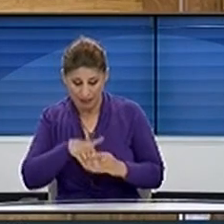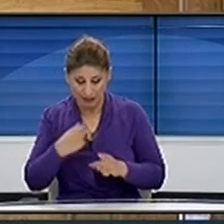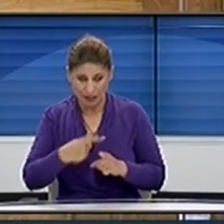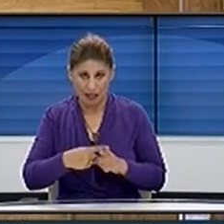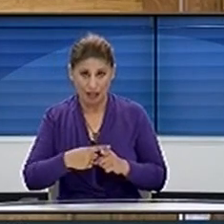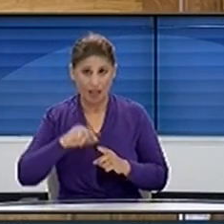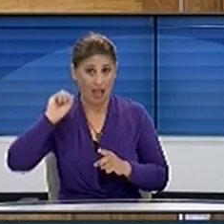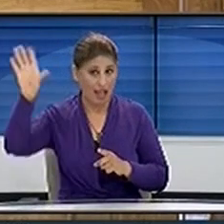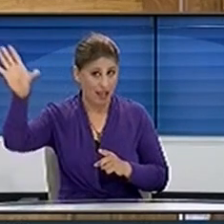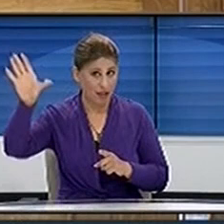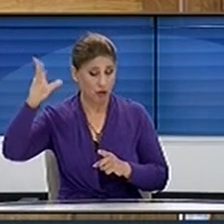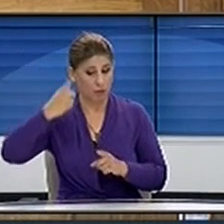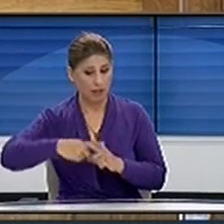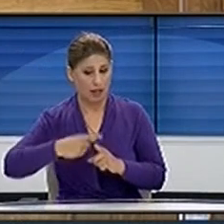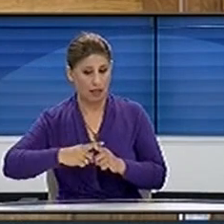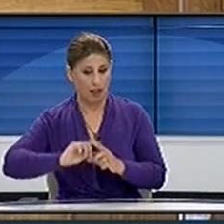την εκτρέψουν από τη θετική της πορεία.